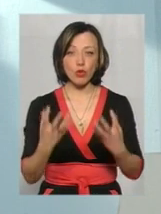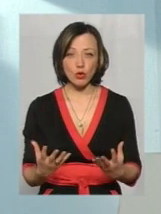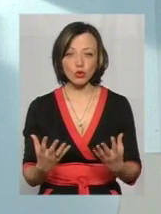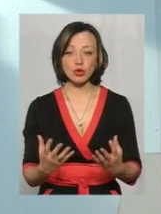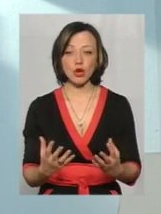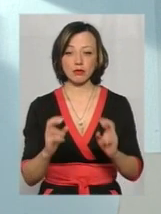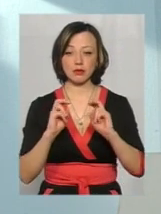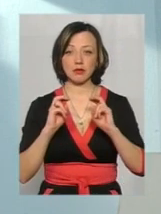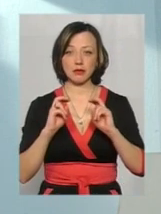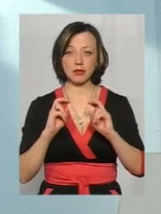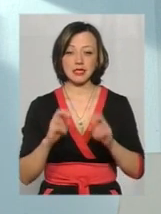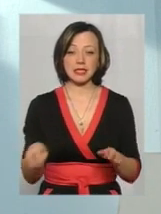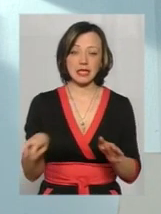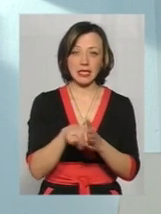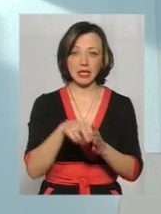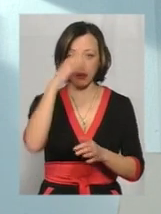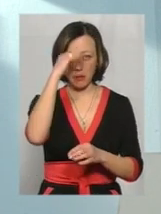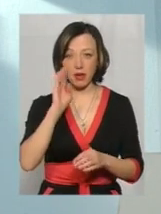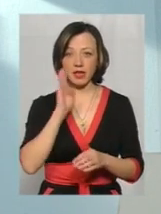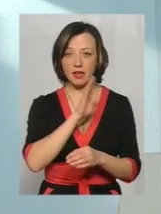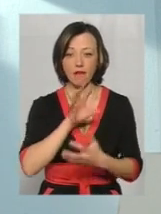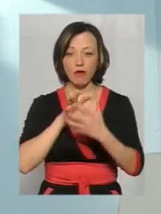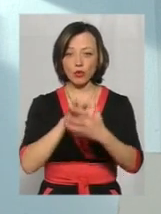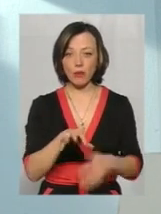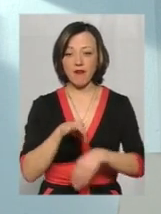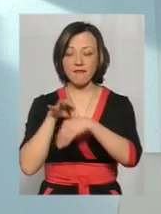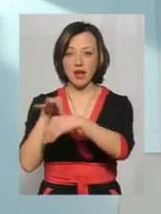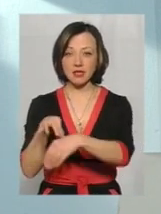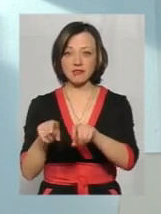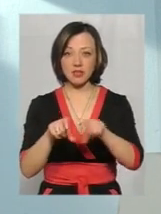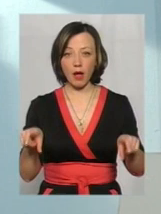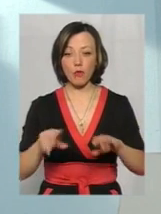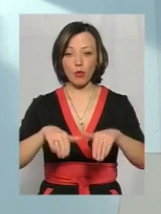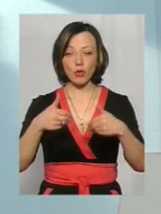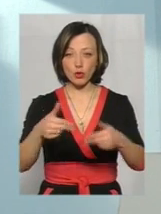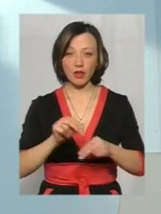садити батьків в шкільний автобус, вести до того закладу, де пропонується навчати